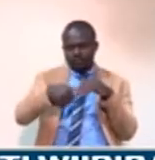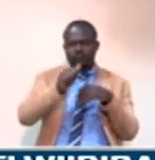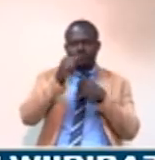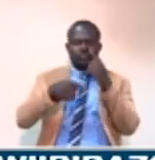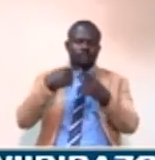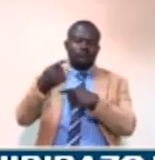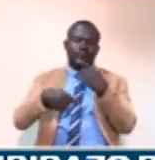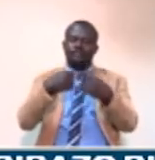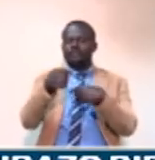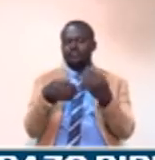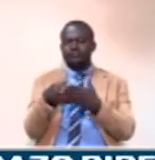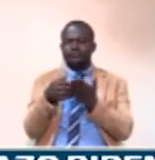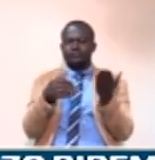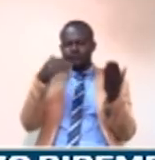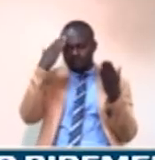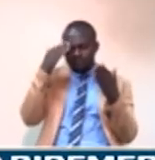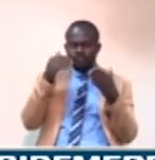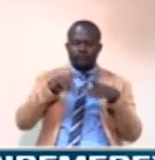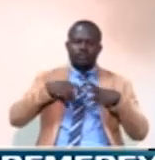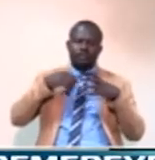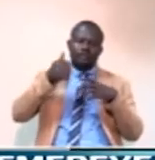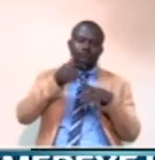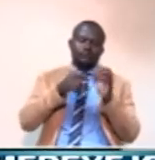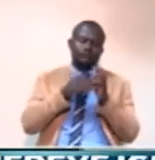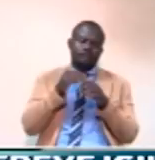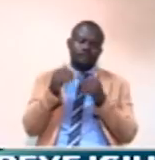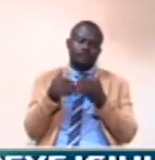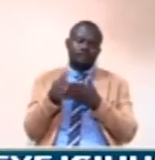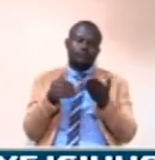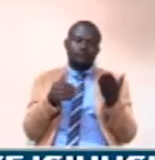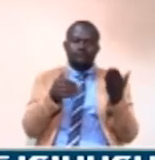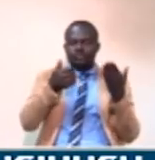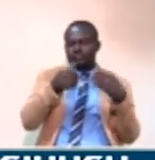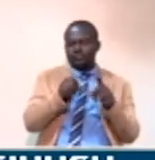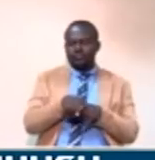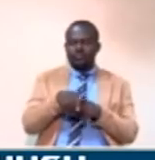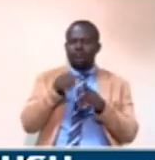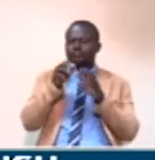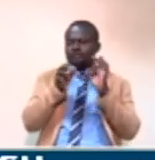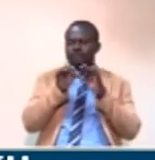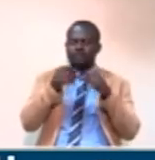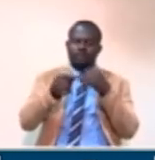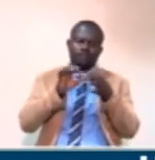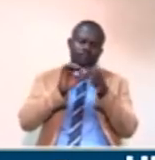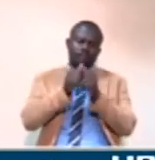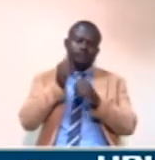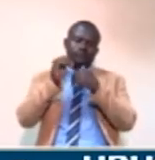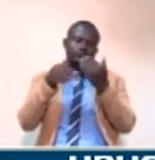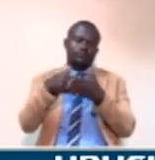bakomeza kumenya imibereho yabo ariko twegeranye. Aha rero uko nabivuze turakomeza gufatanya n'izindi nzego